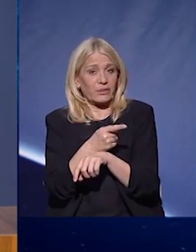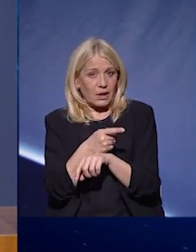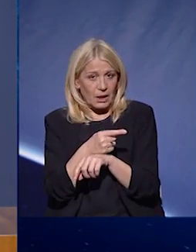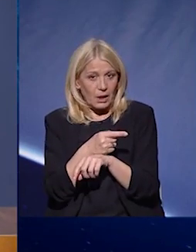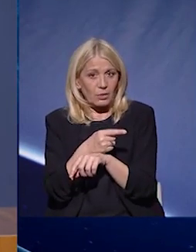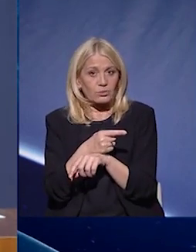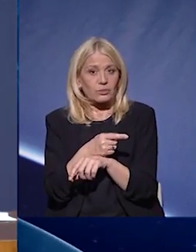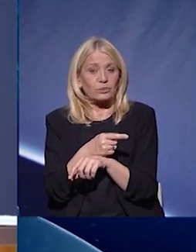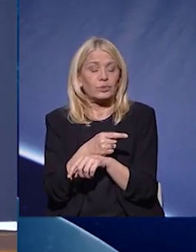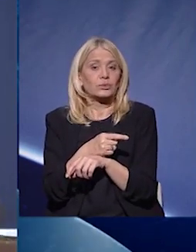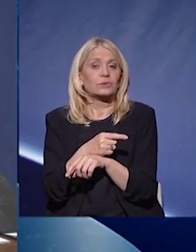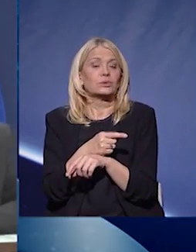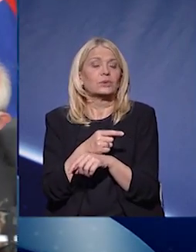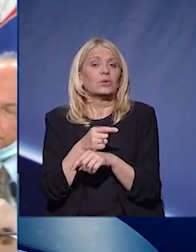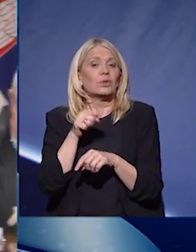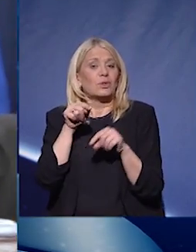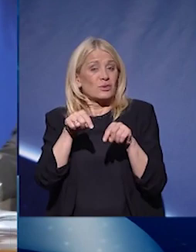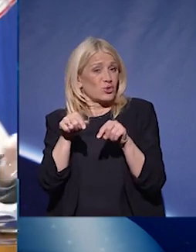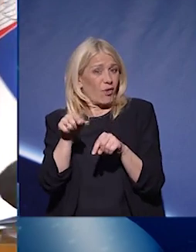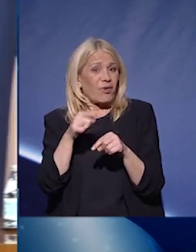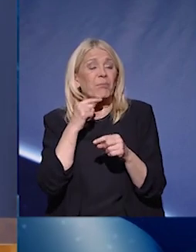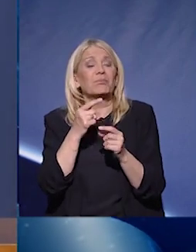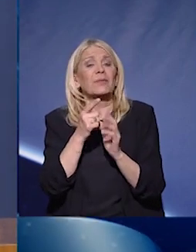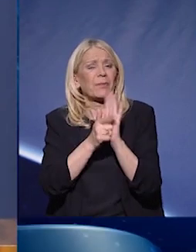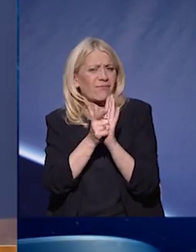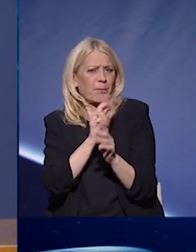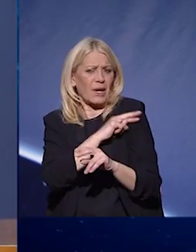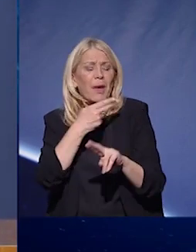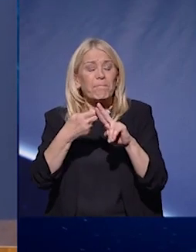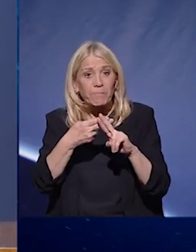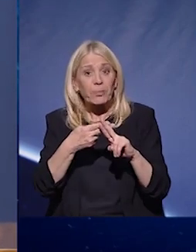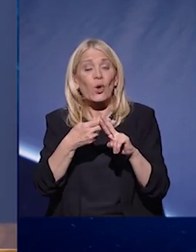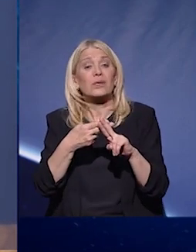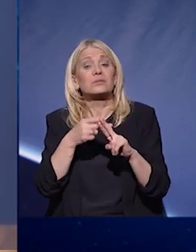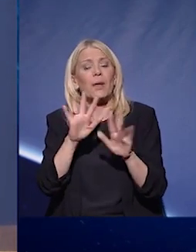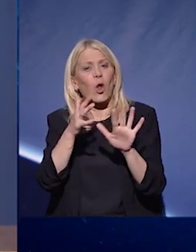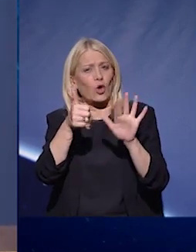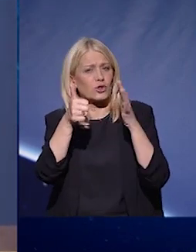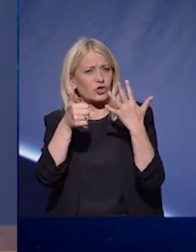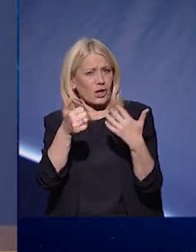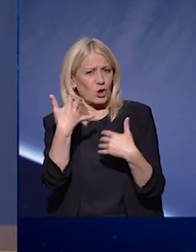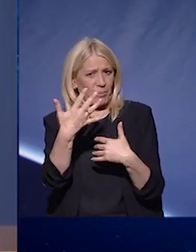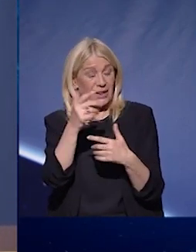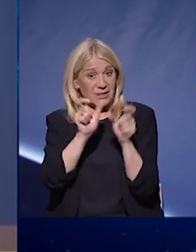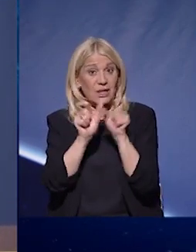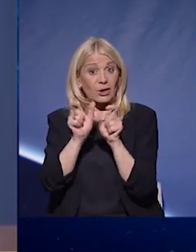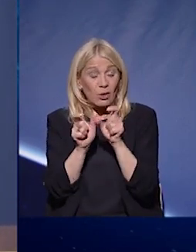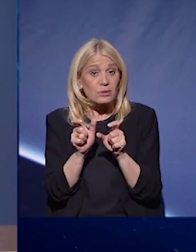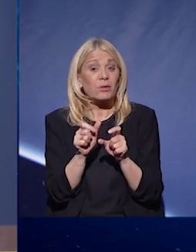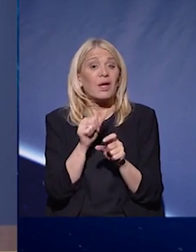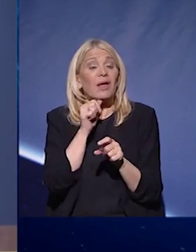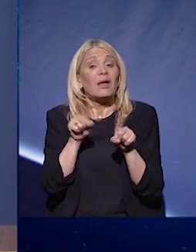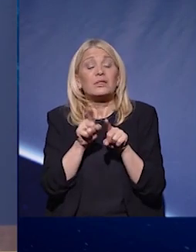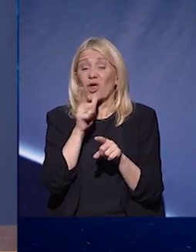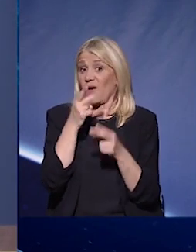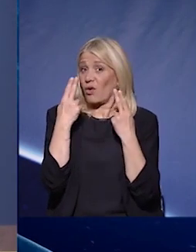momentu se u ovim improvizovanim bolnicama nalazi oko 650 osoba i isto je